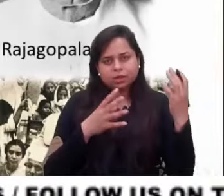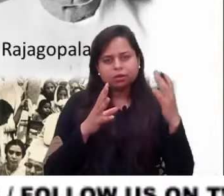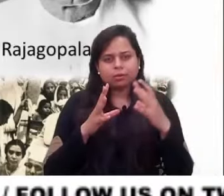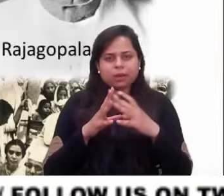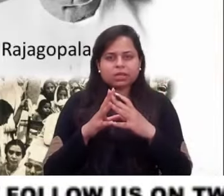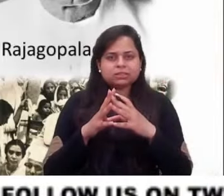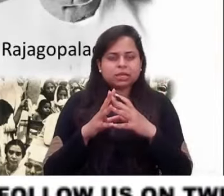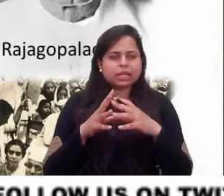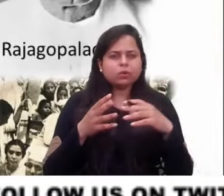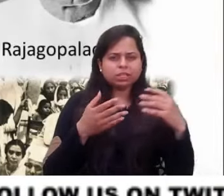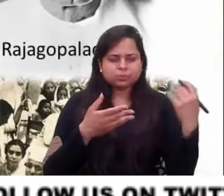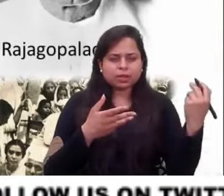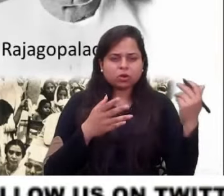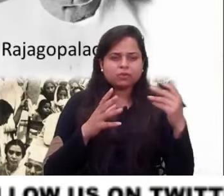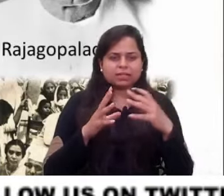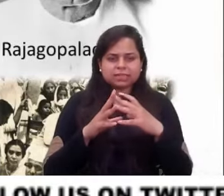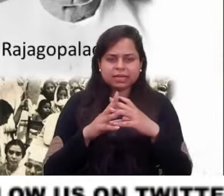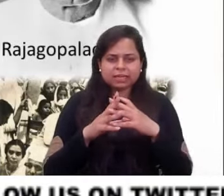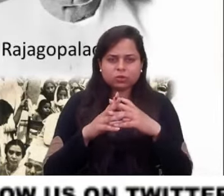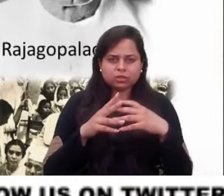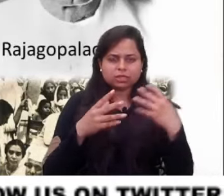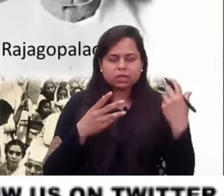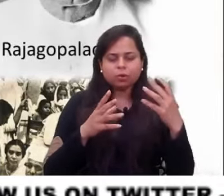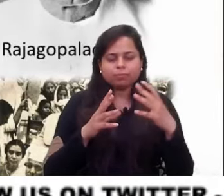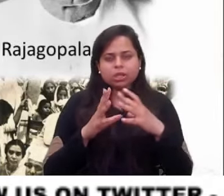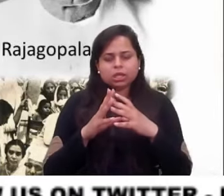हमारा पाकिस्तान के